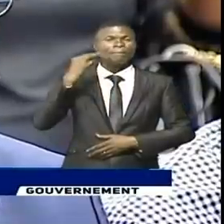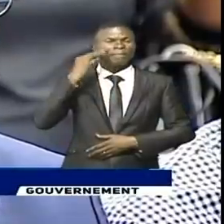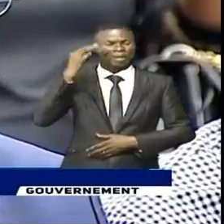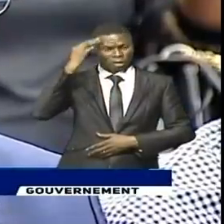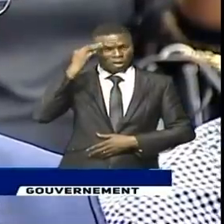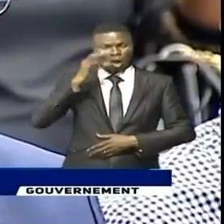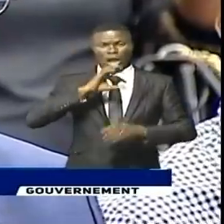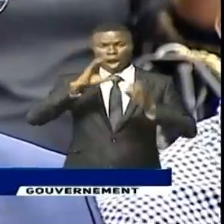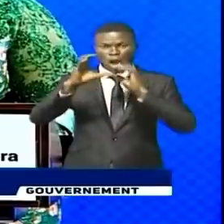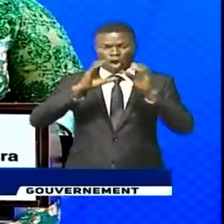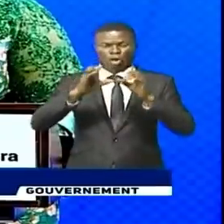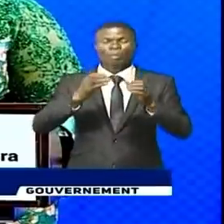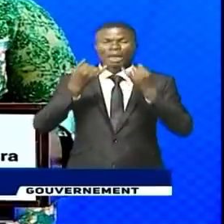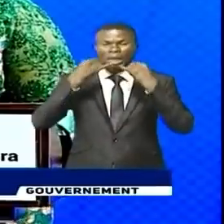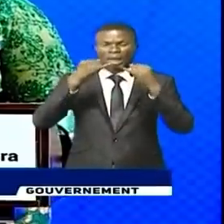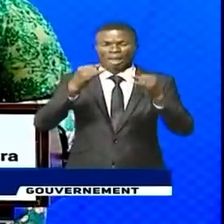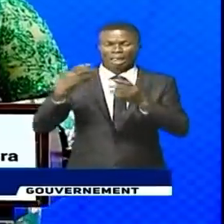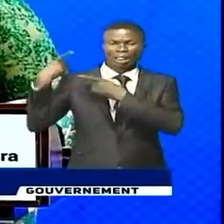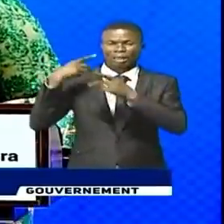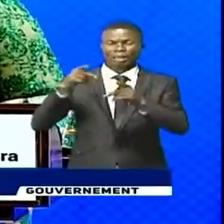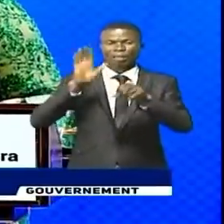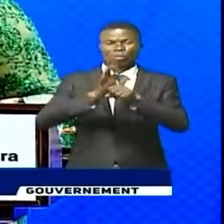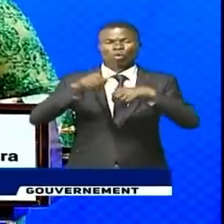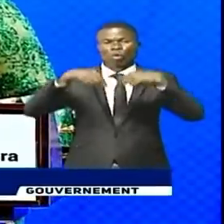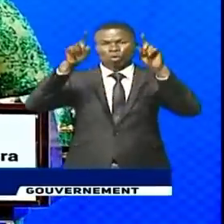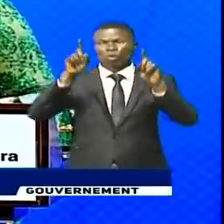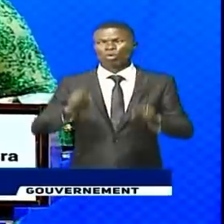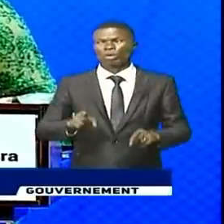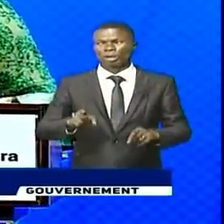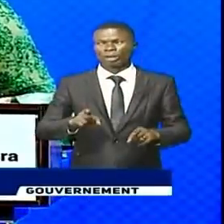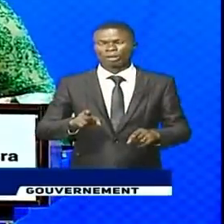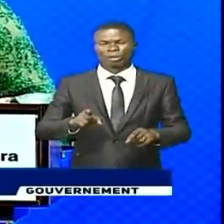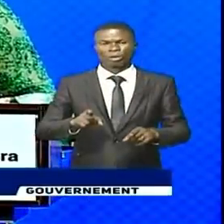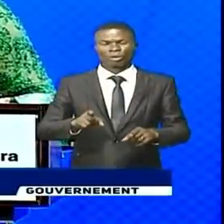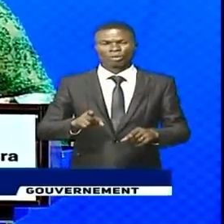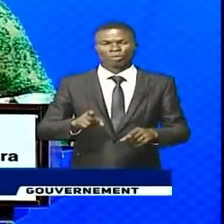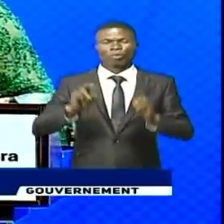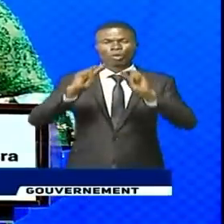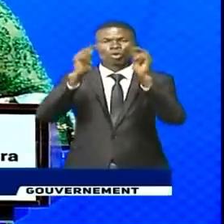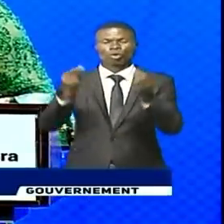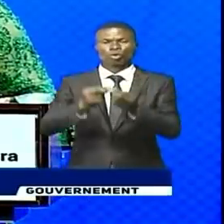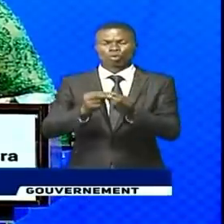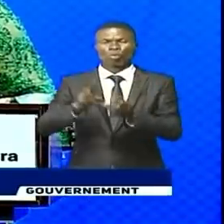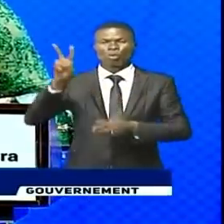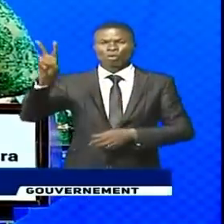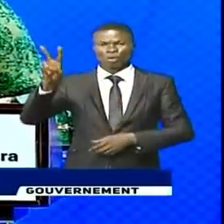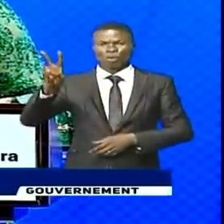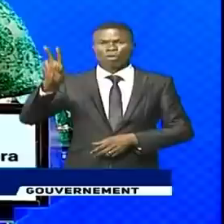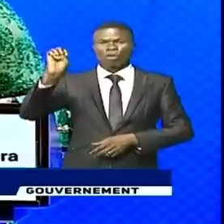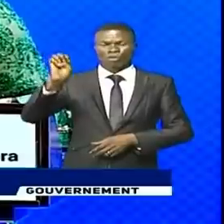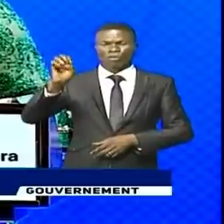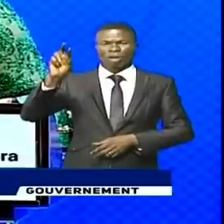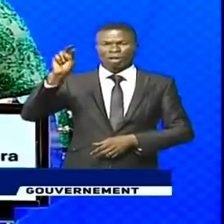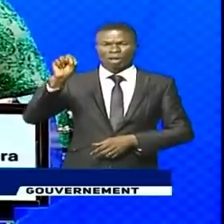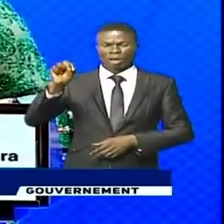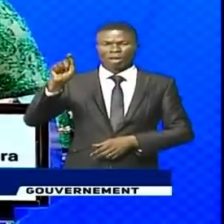est du média depuis quelques années deux groupes vente aura était